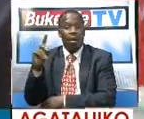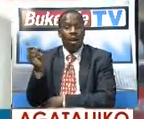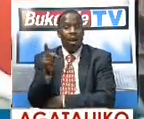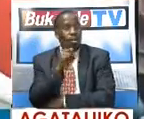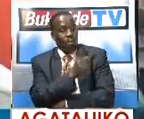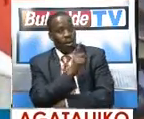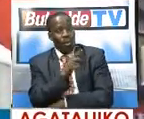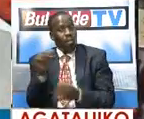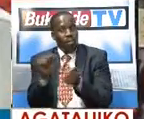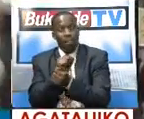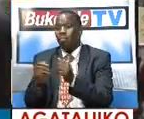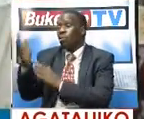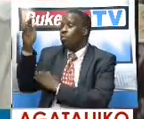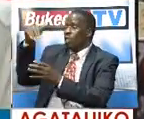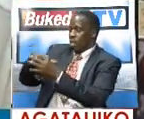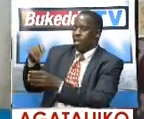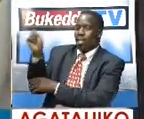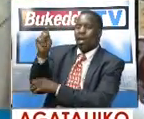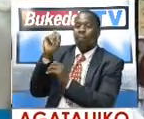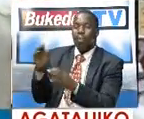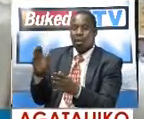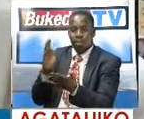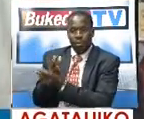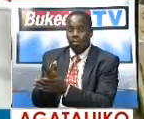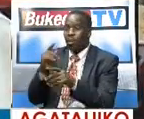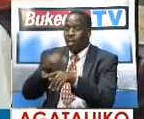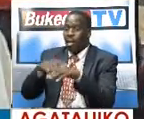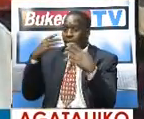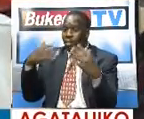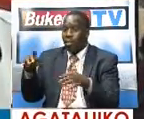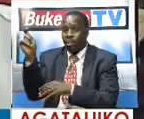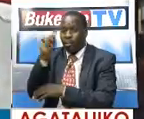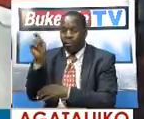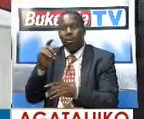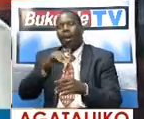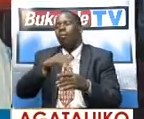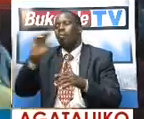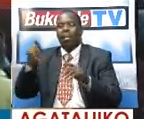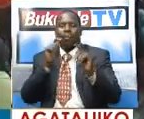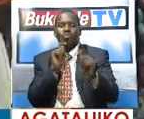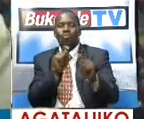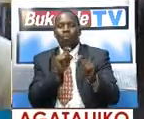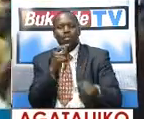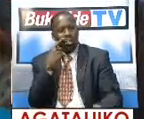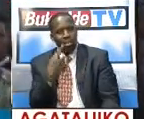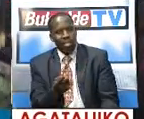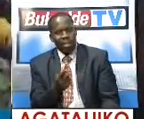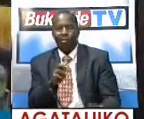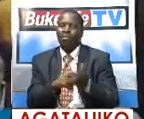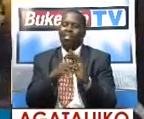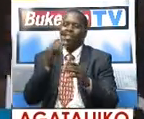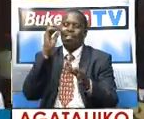Tozanyira mu mali. Mukeka, tumika tuonda muno. Era tubasanga bamaze obiri na tubasanga wali mwalwa. Amina, ne tumongere nje. Kati wali katuona